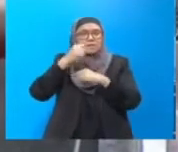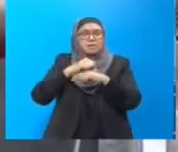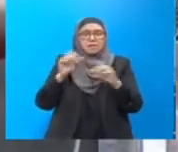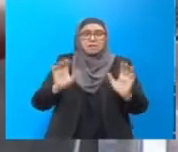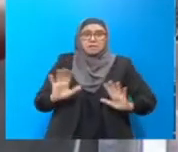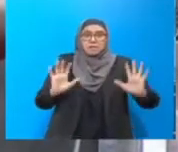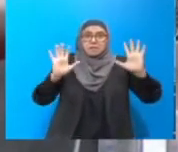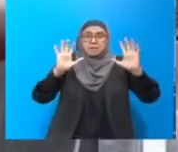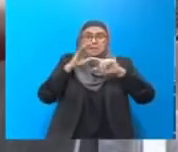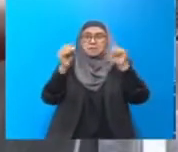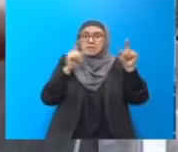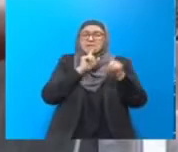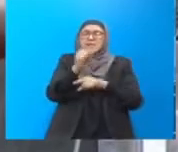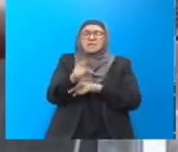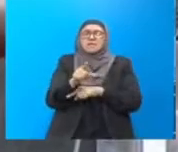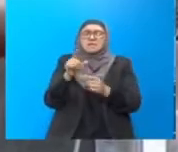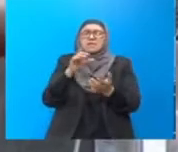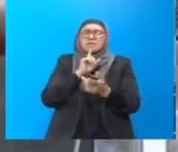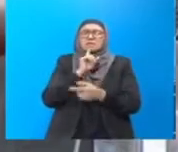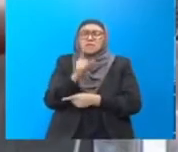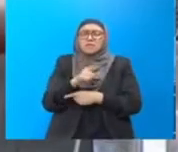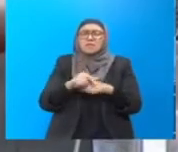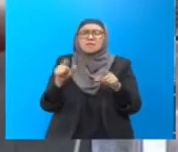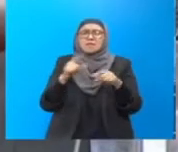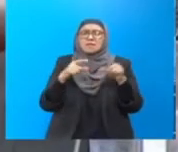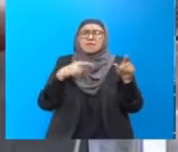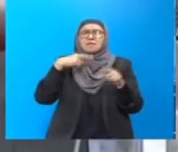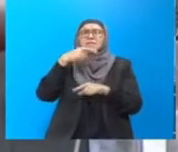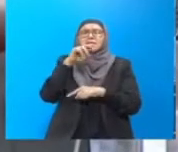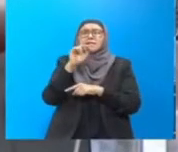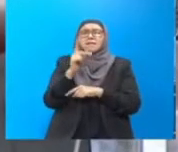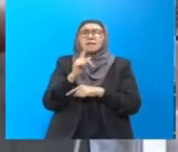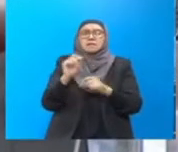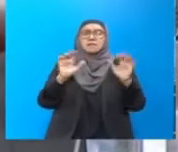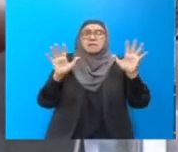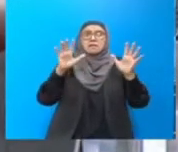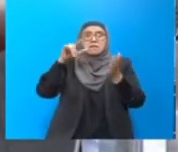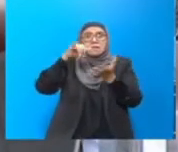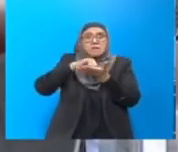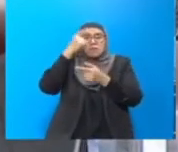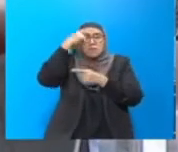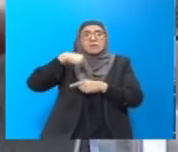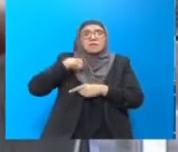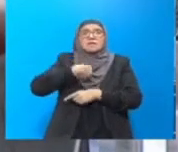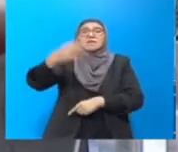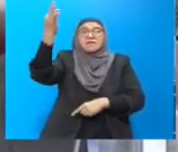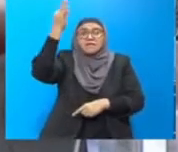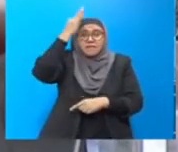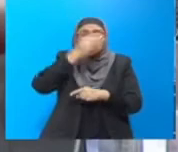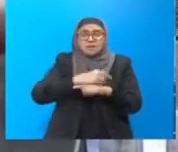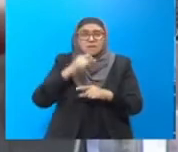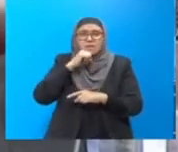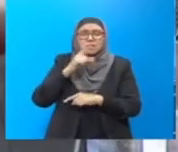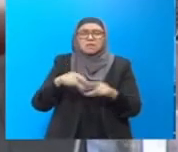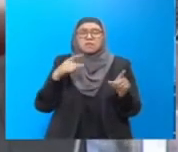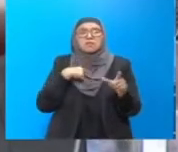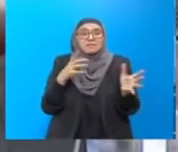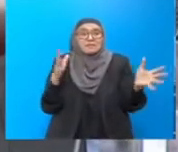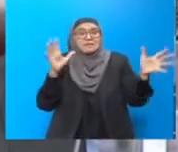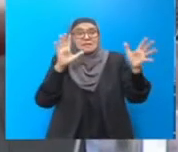penis bukan teknik yang tidak berpikir Panic At The Penny untuk kita berfikir sebab itu saya melihat bahwa